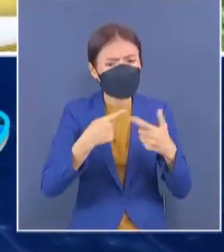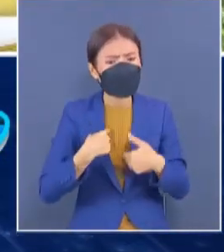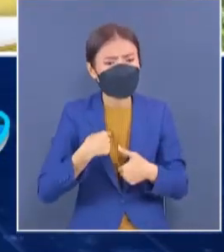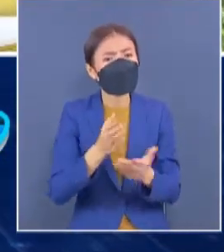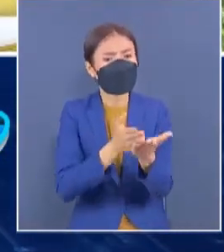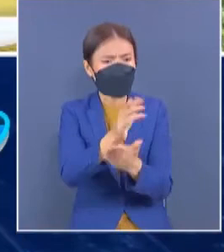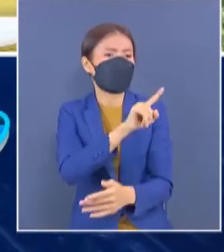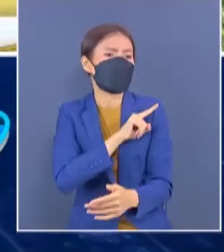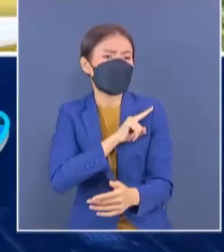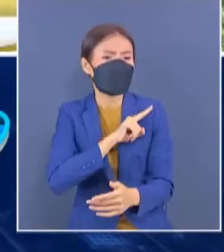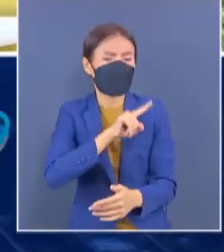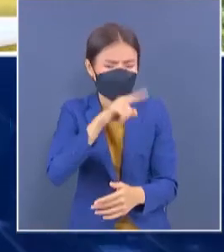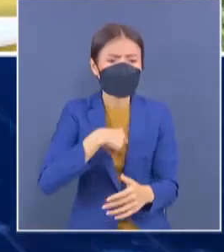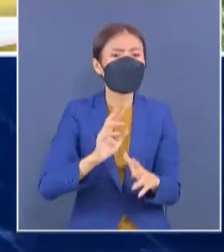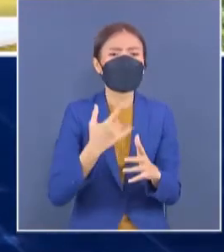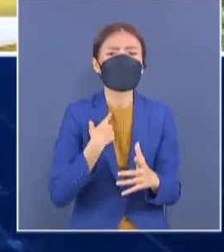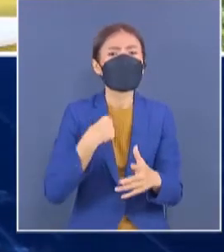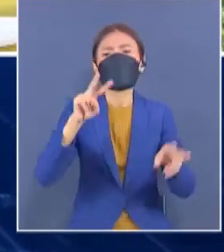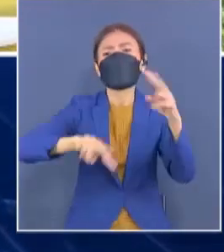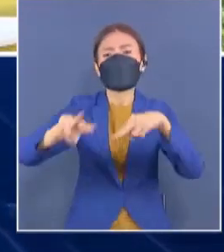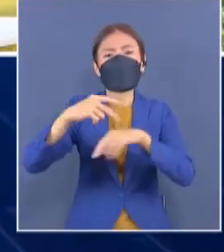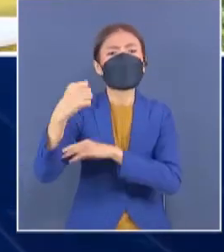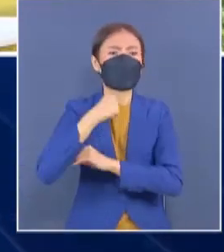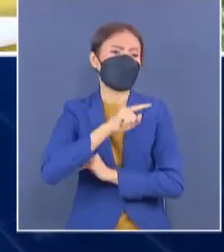แล้วก็ทุกคนก็ทราบหน้าที่ดีอยู่แล้วท่